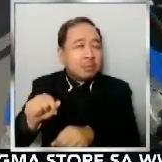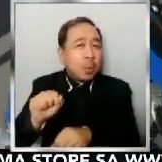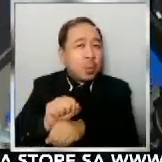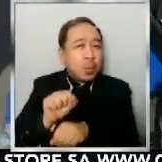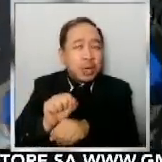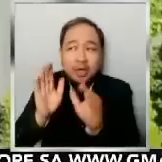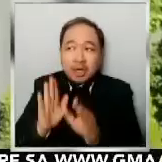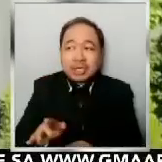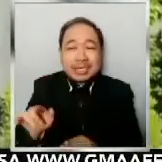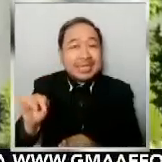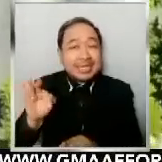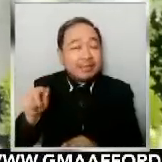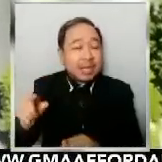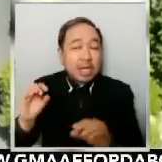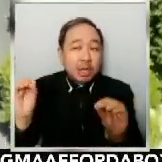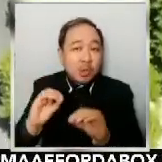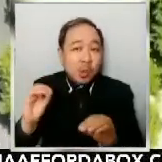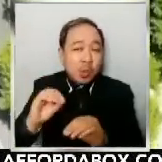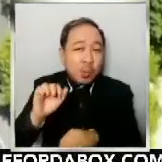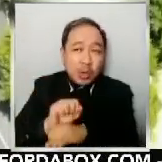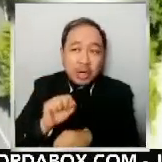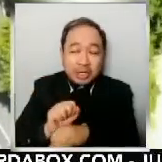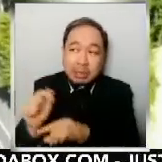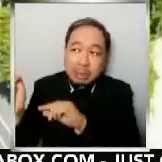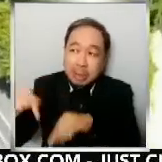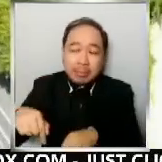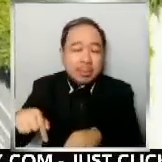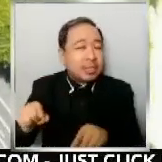pwede sila kumita. Pati sa mga estudyante,